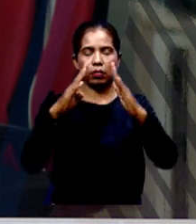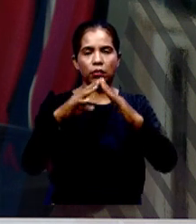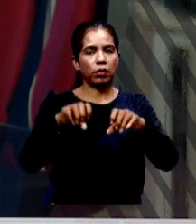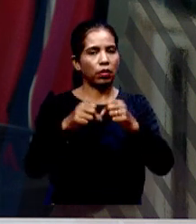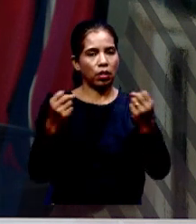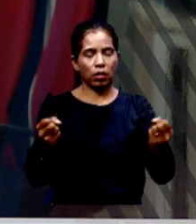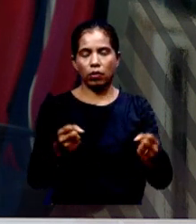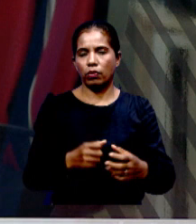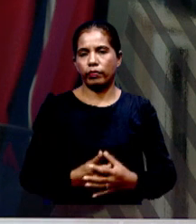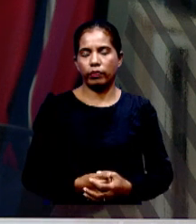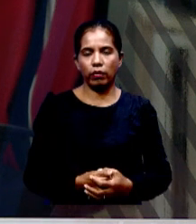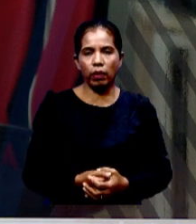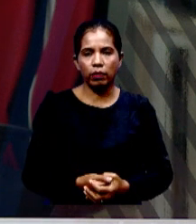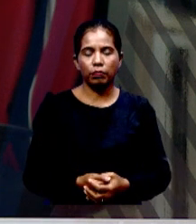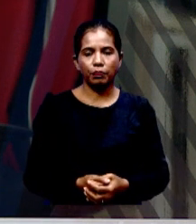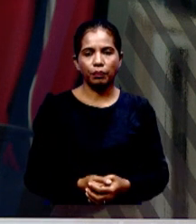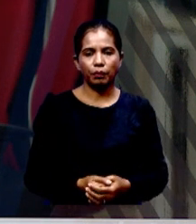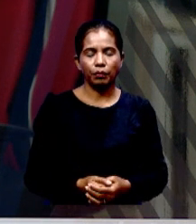estragos.